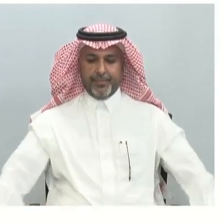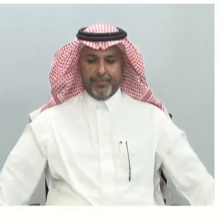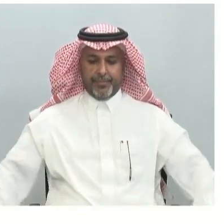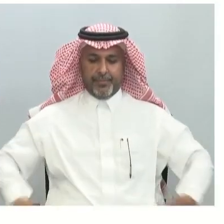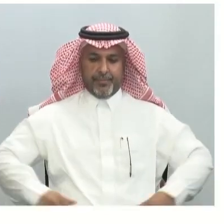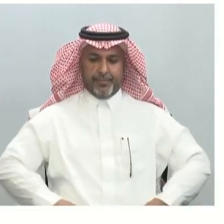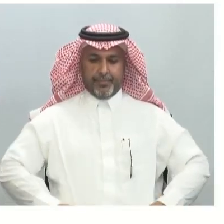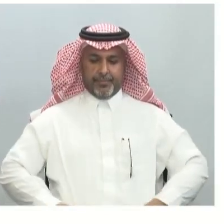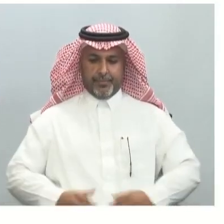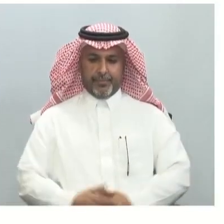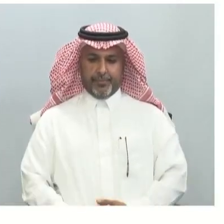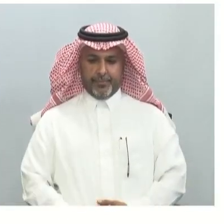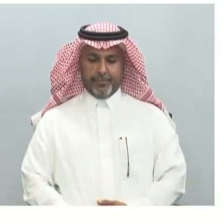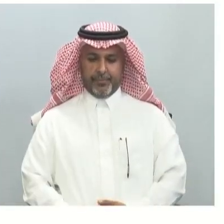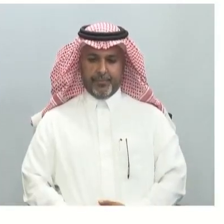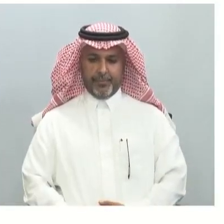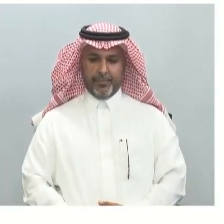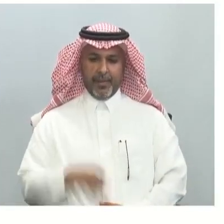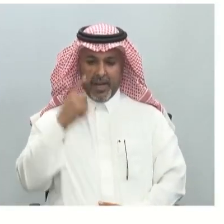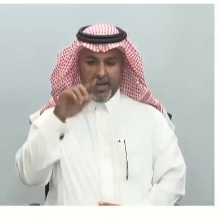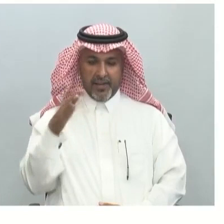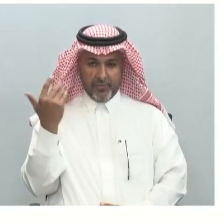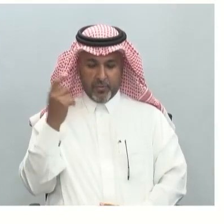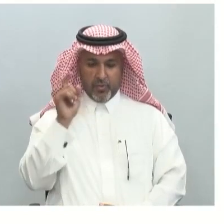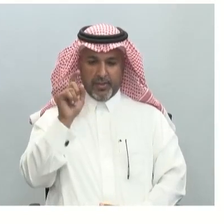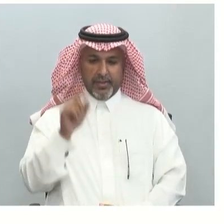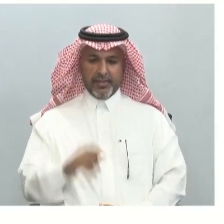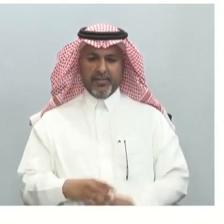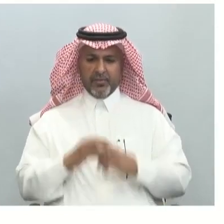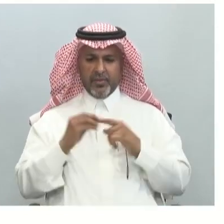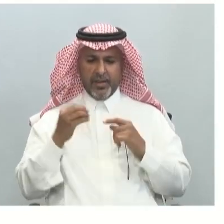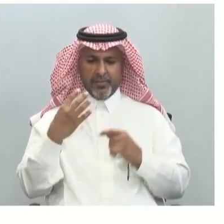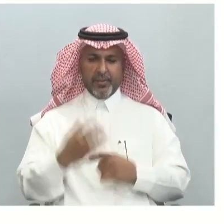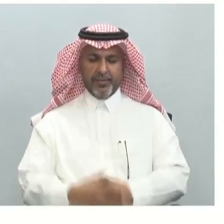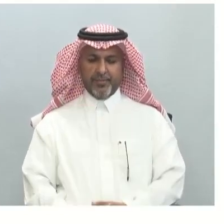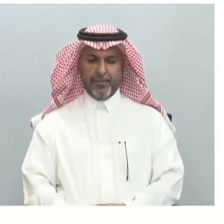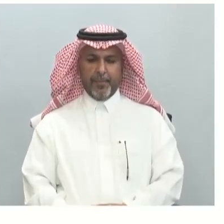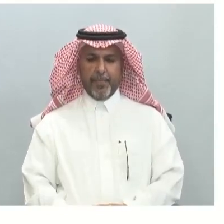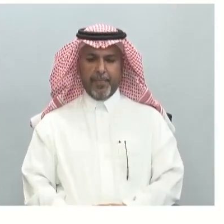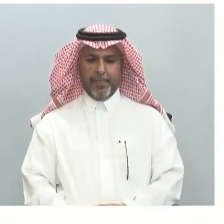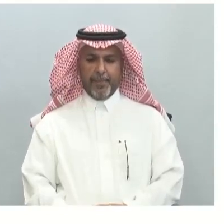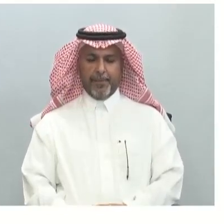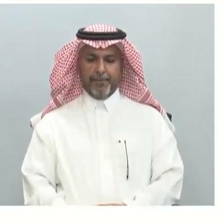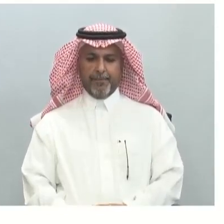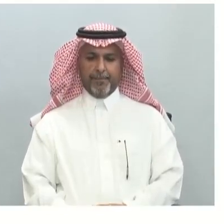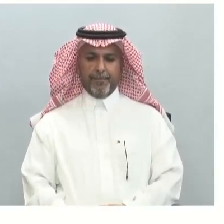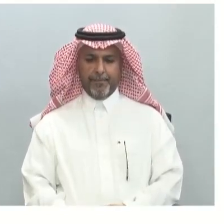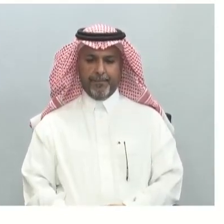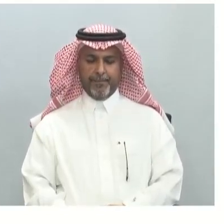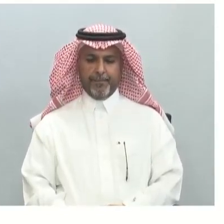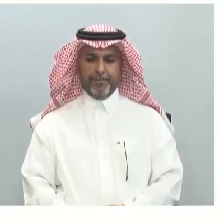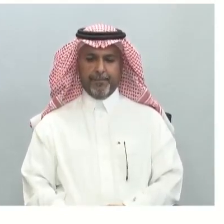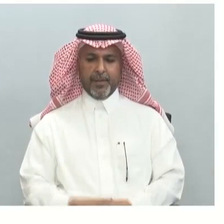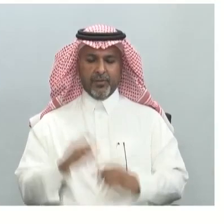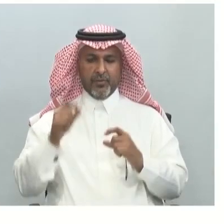ايضا حل كل المعادله فيما ياتيه عندنا هنا نفس الشيء اجي للتحليل افتح قوسين يساوي صفر